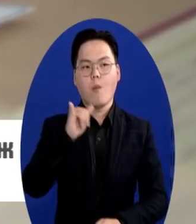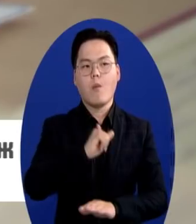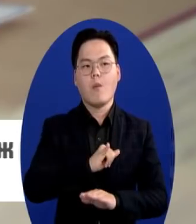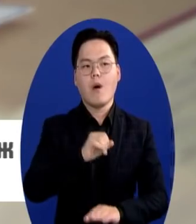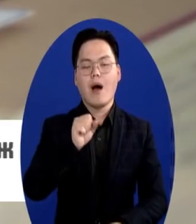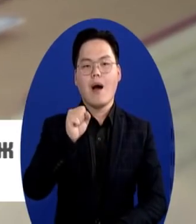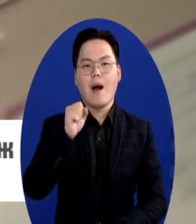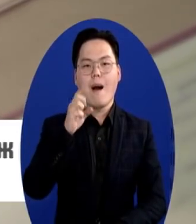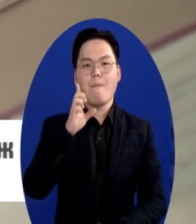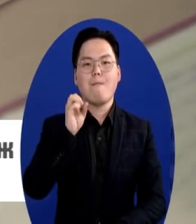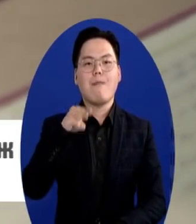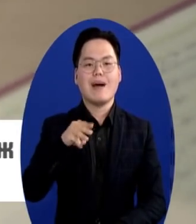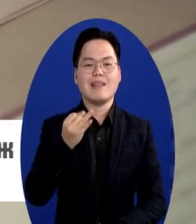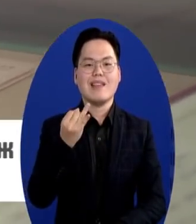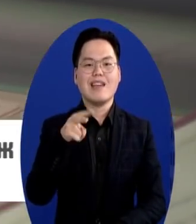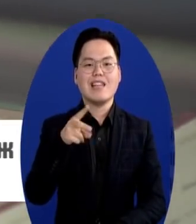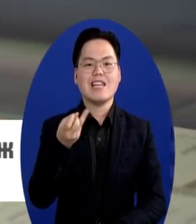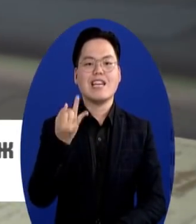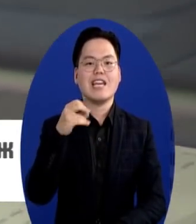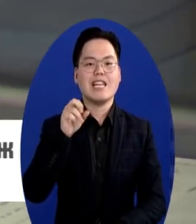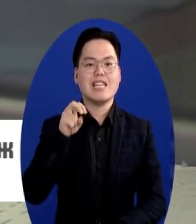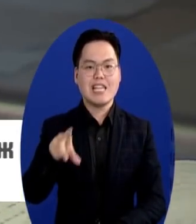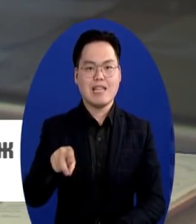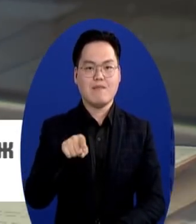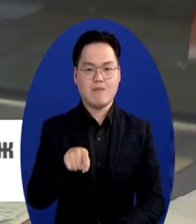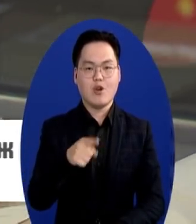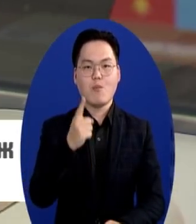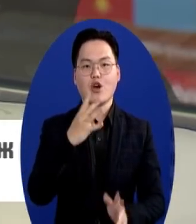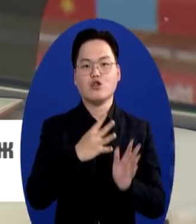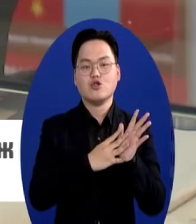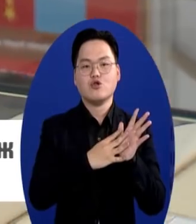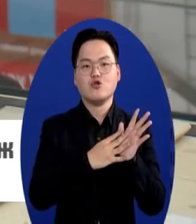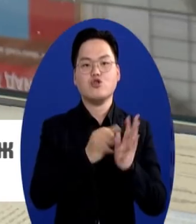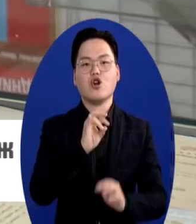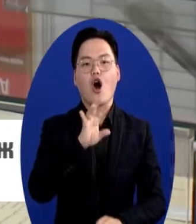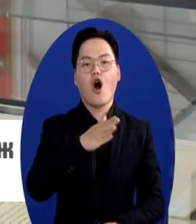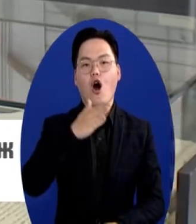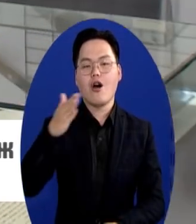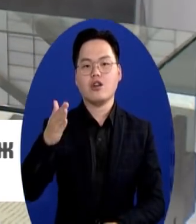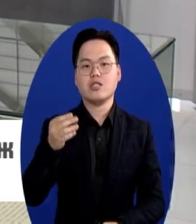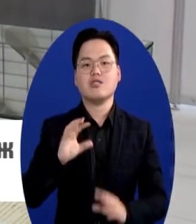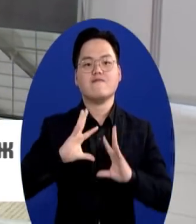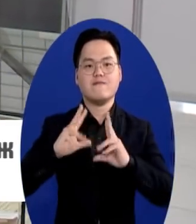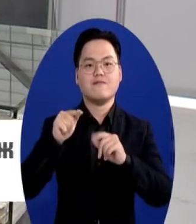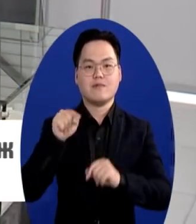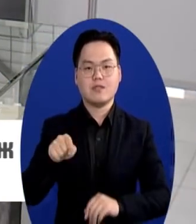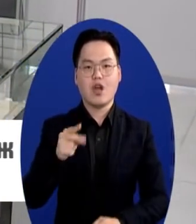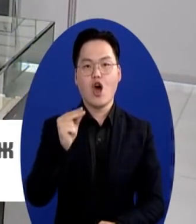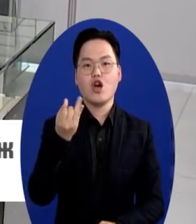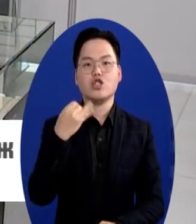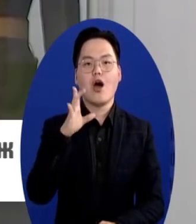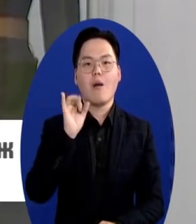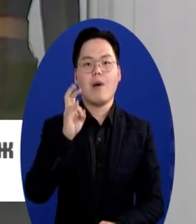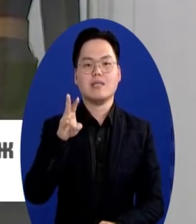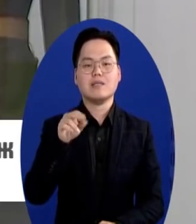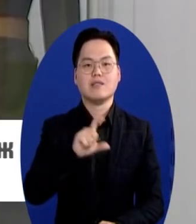Улсын бат илэрхийлэх бол ерөнхийдөө шинжилсэн 40 оноос. Тэгээ үүний энэ үед 00 хамгийн ихний батлахыг одоо бат илэрхийлэхийг чаа болсон авчсан